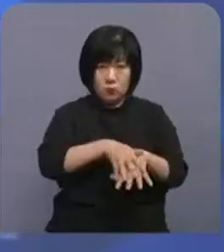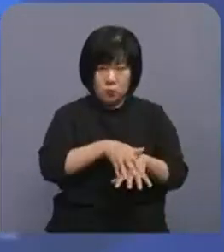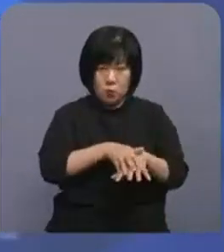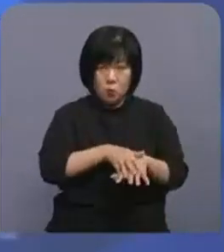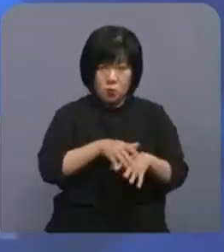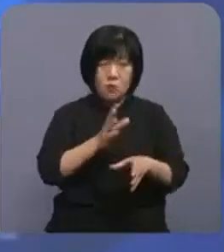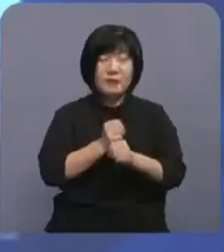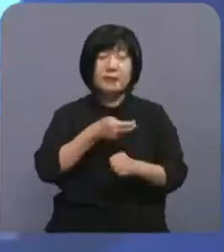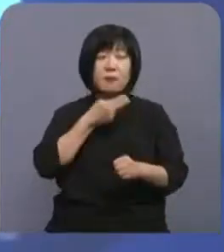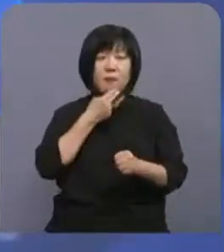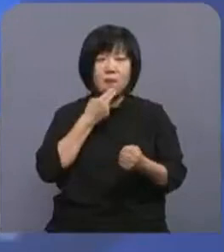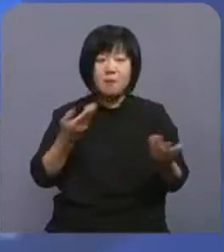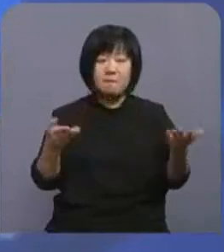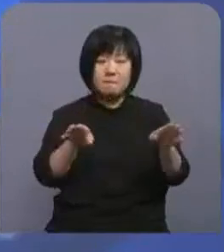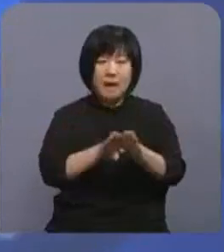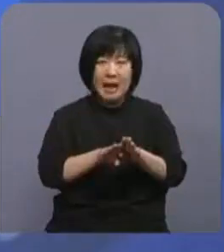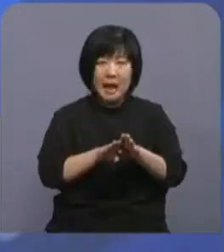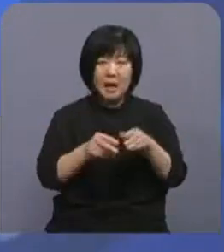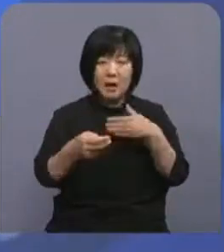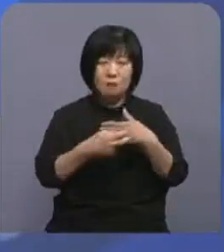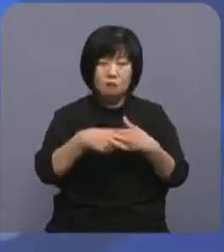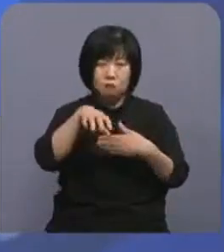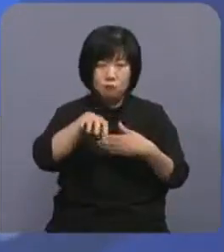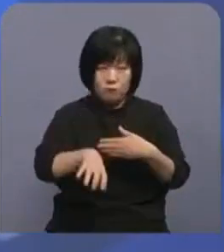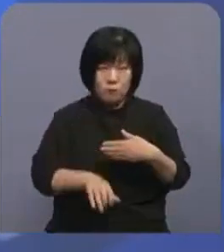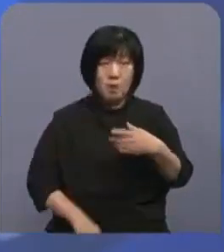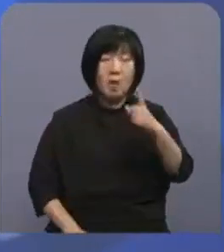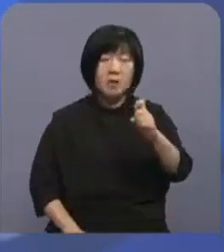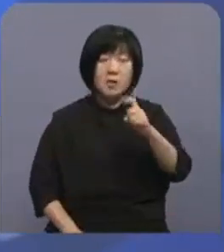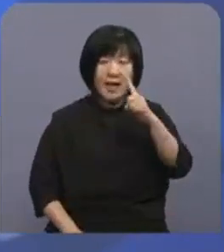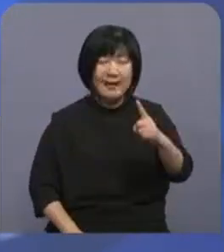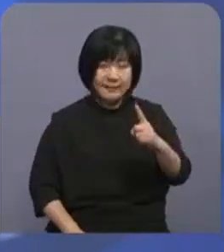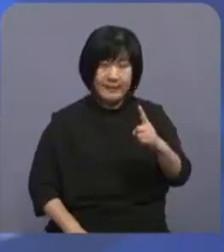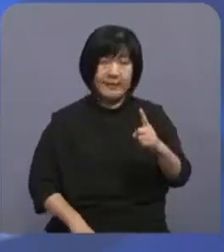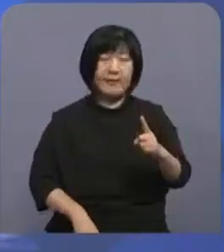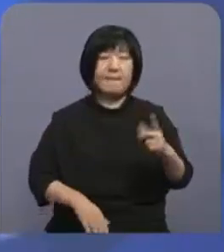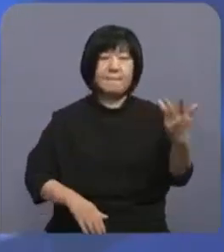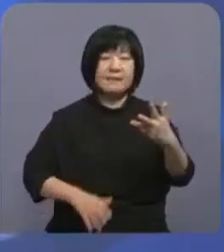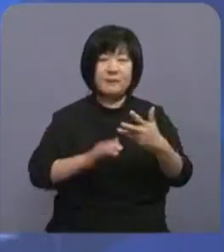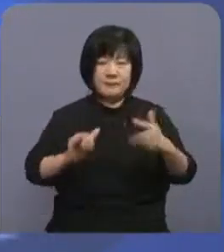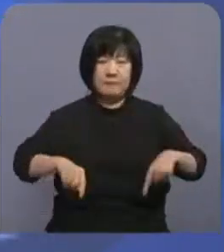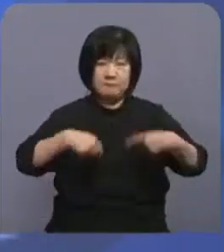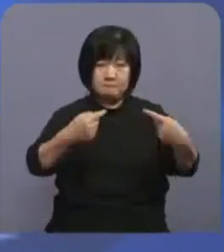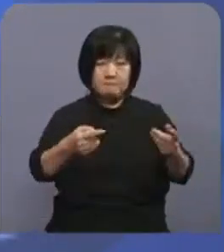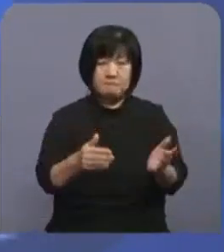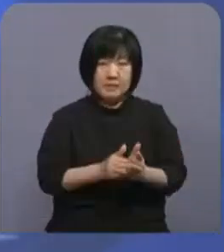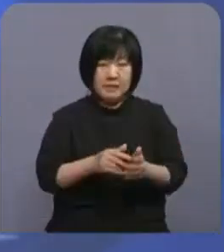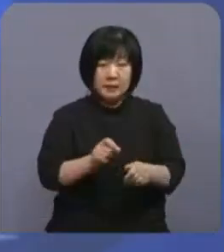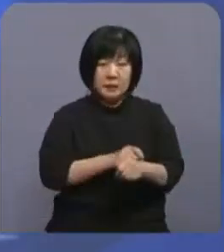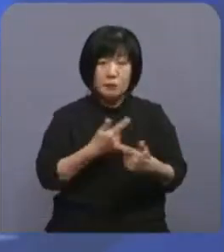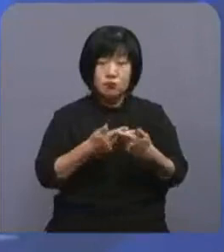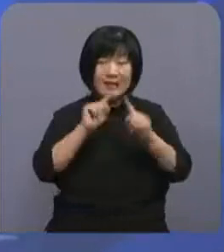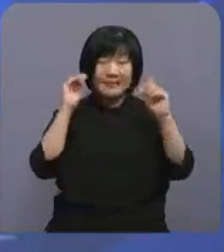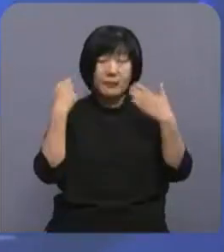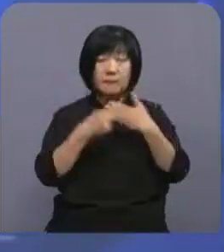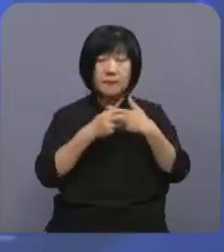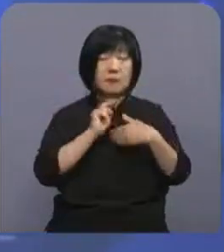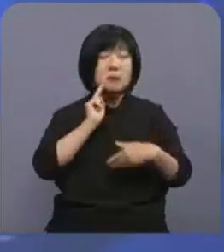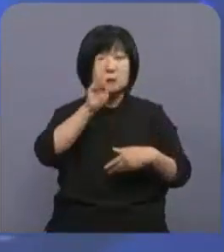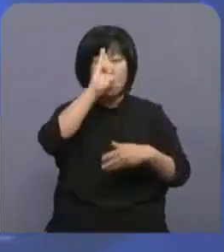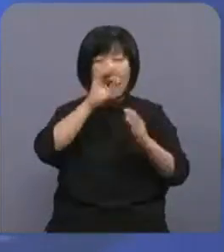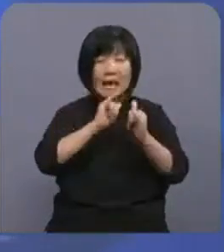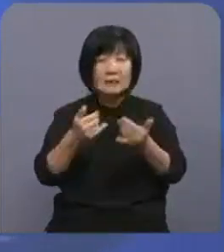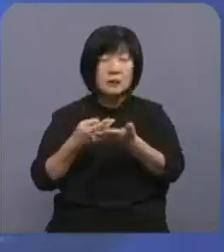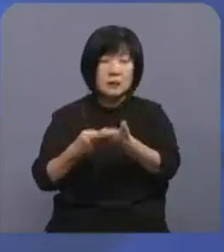초음파업이 시작되면서 부산에서도 11개 병원에서 8000여 명의 노조원이 동참했습니다 특히 부산대병원은 중환자를